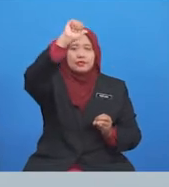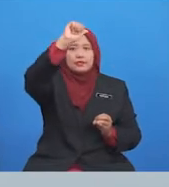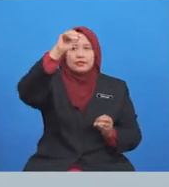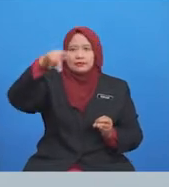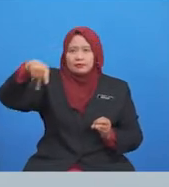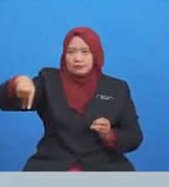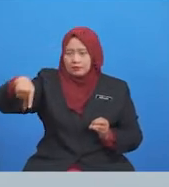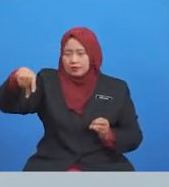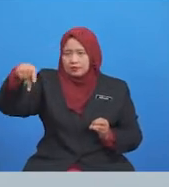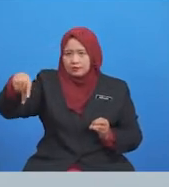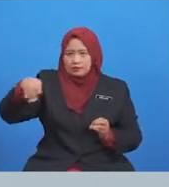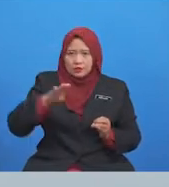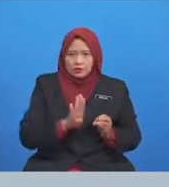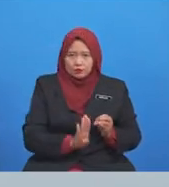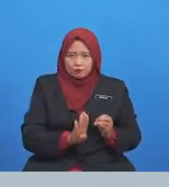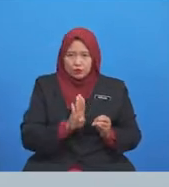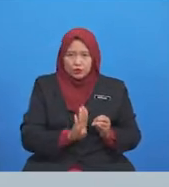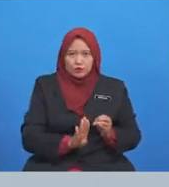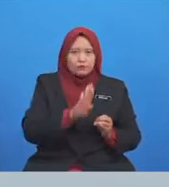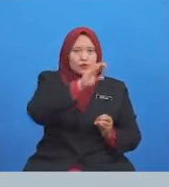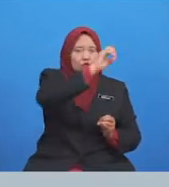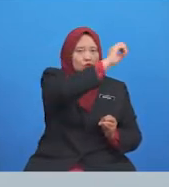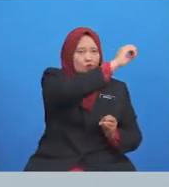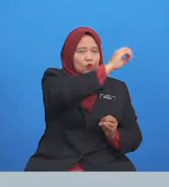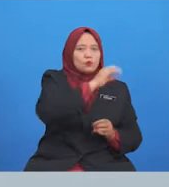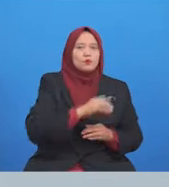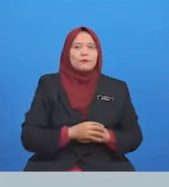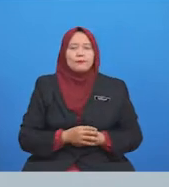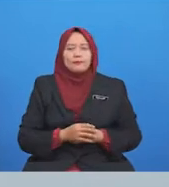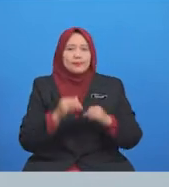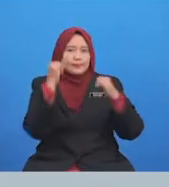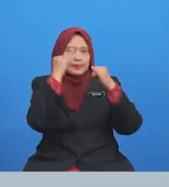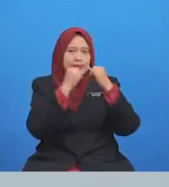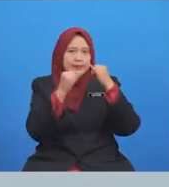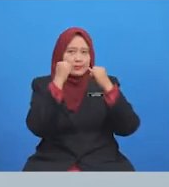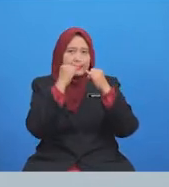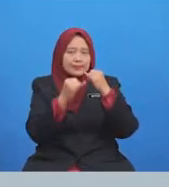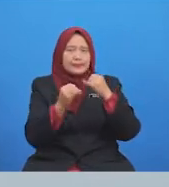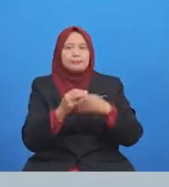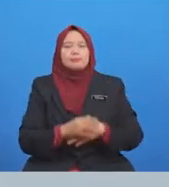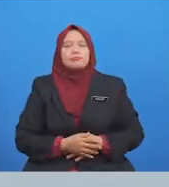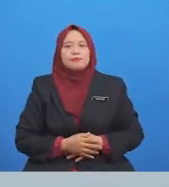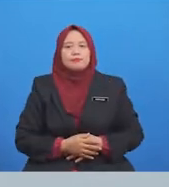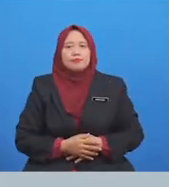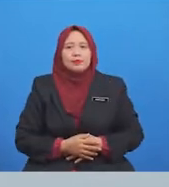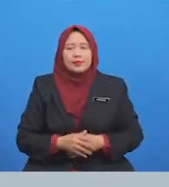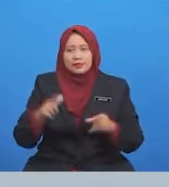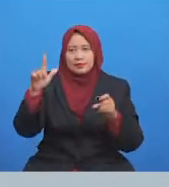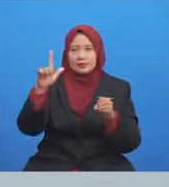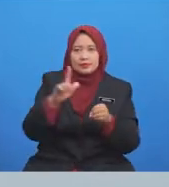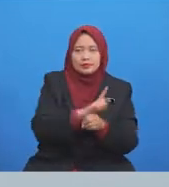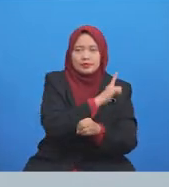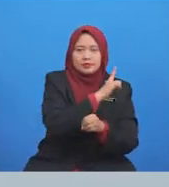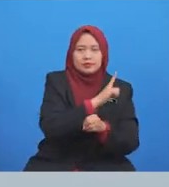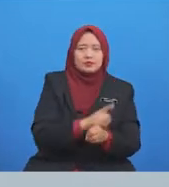titik PB dan titik OB. Akhir sekali, murid-murid diminta melengkapkan jadual